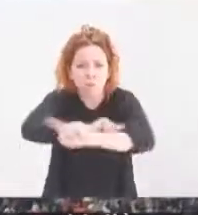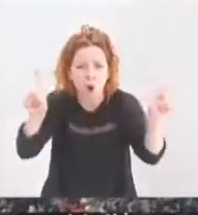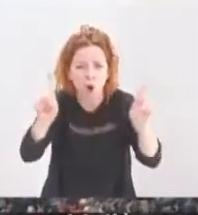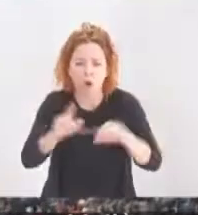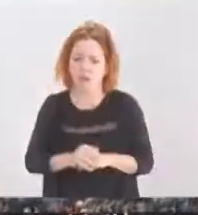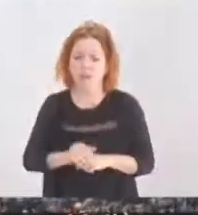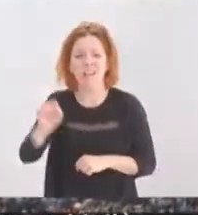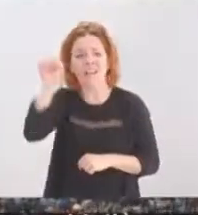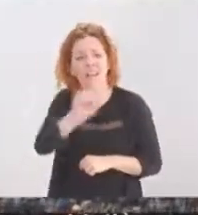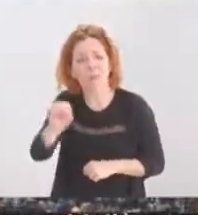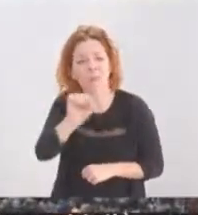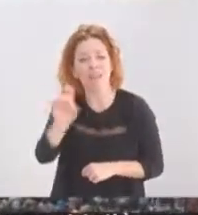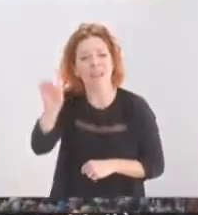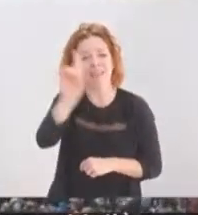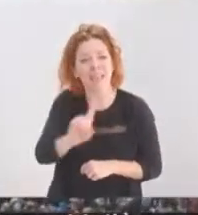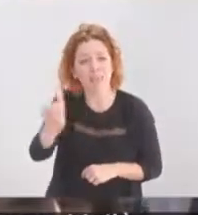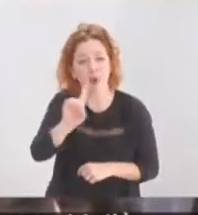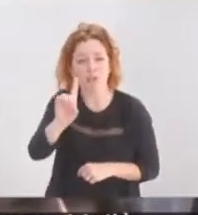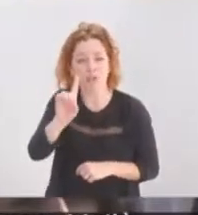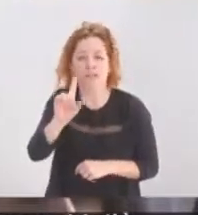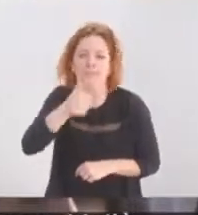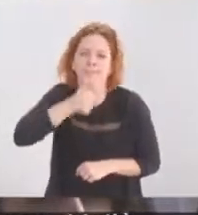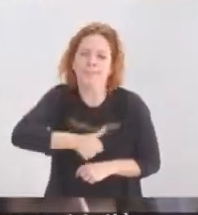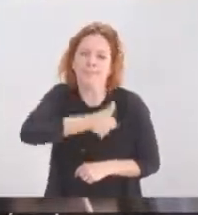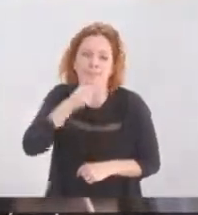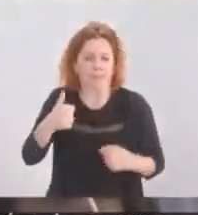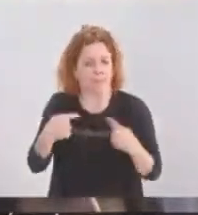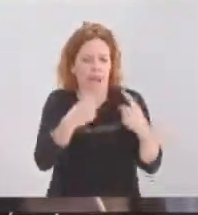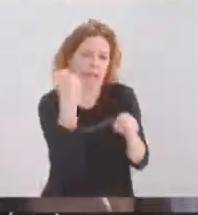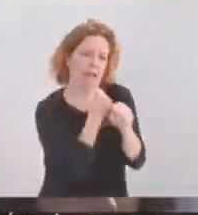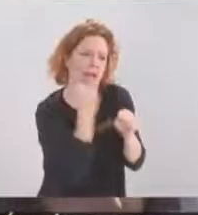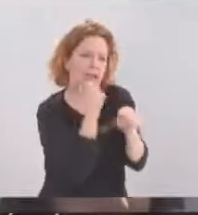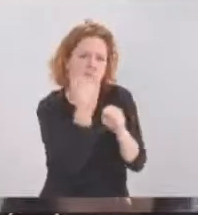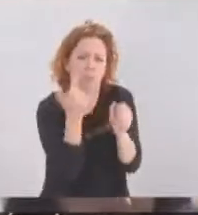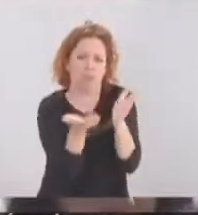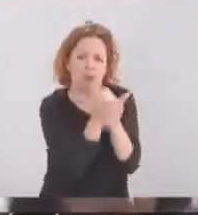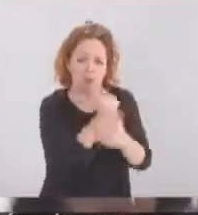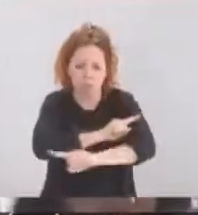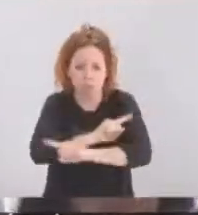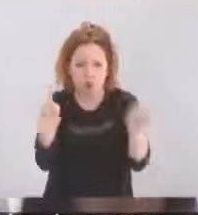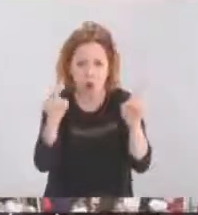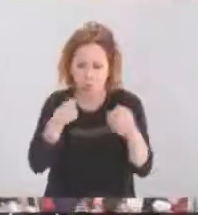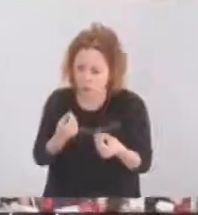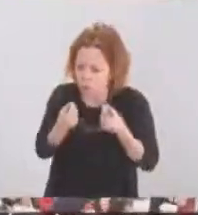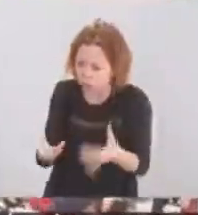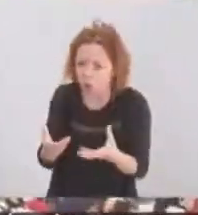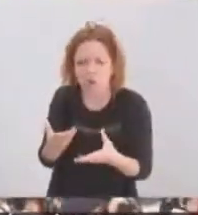Je veux que vous étudiez et que vous soyez les meilleurs